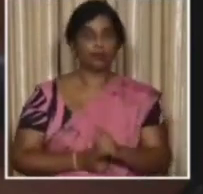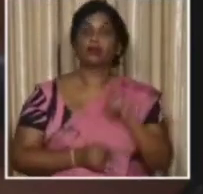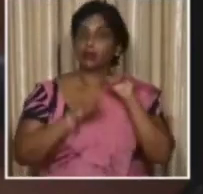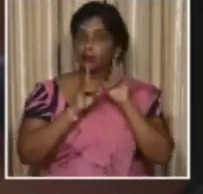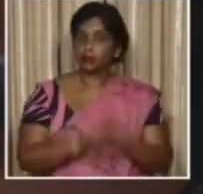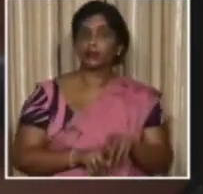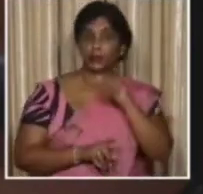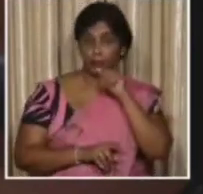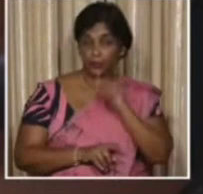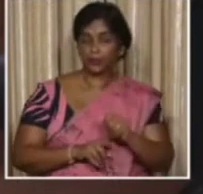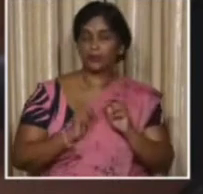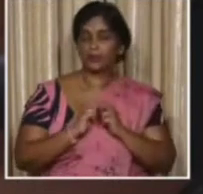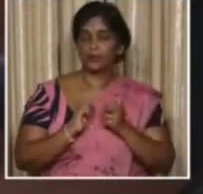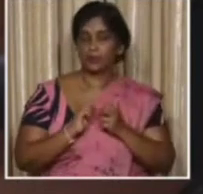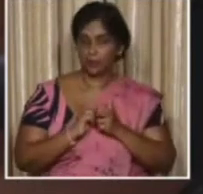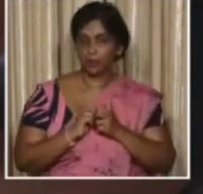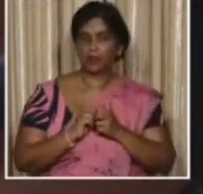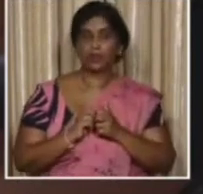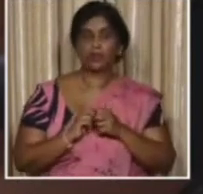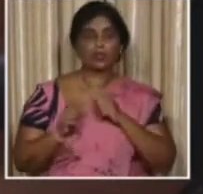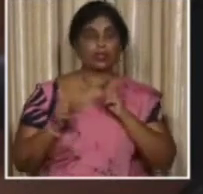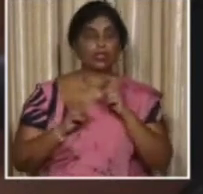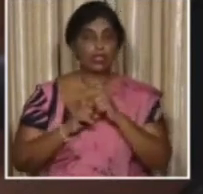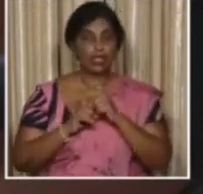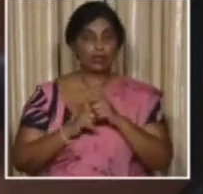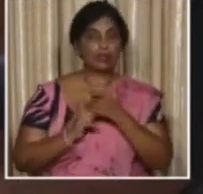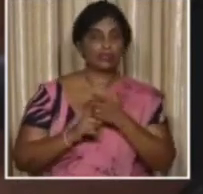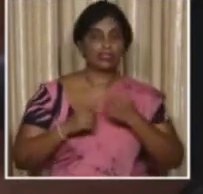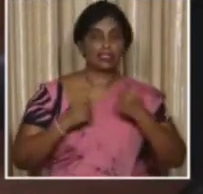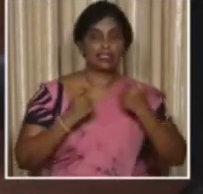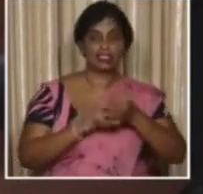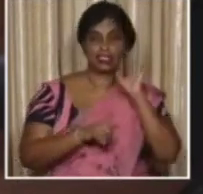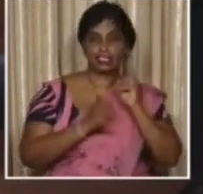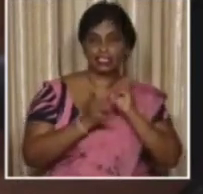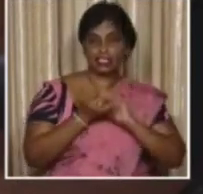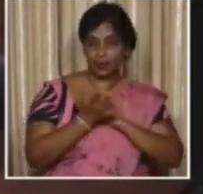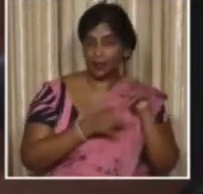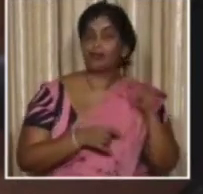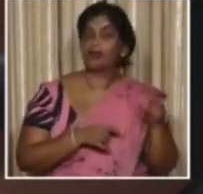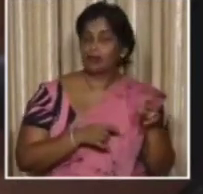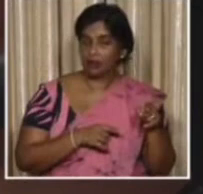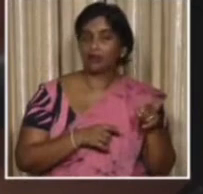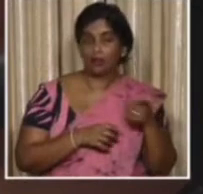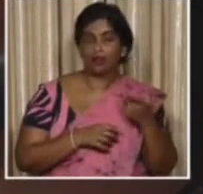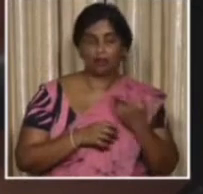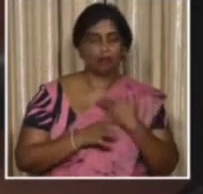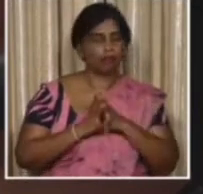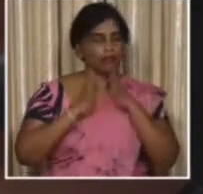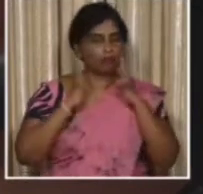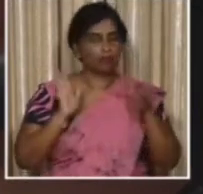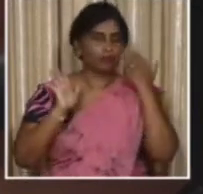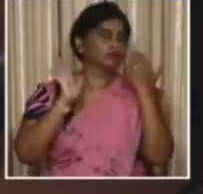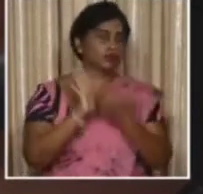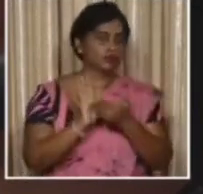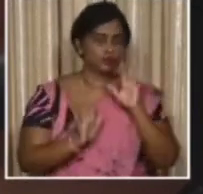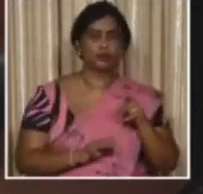वाके में निश्चित प्रश्न थी सम्मिसा धर्मदास के प्रश्न थी जयंता धर्मदास के प्रश्न थी एक दिन पिता विशाल ऐसा पहले